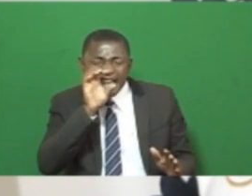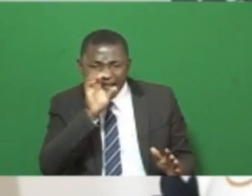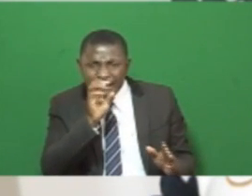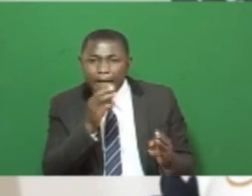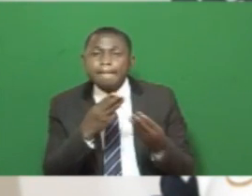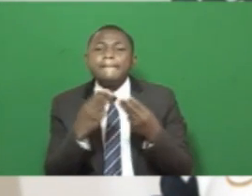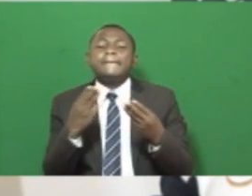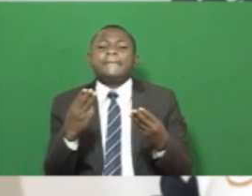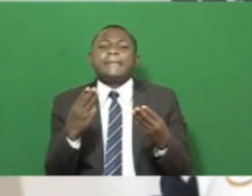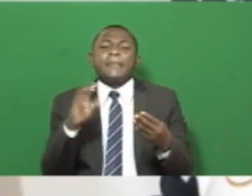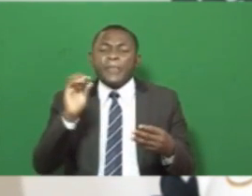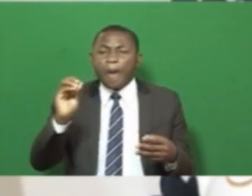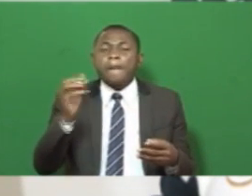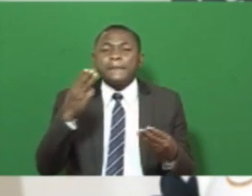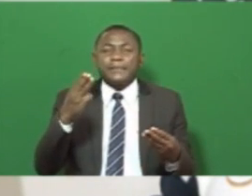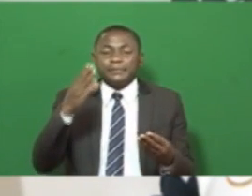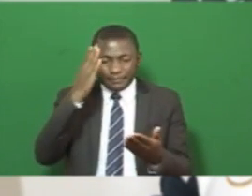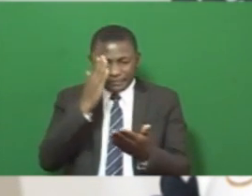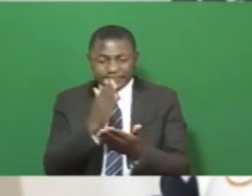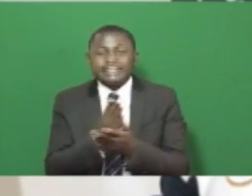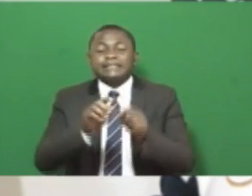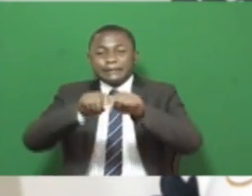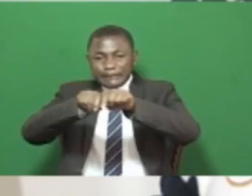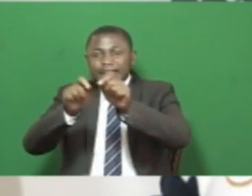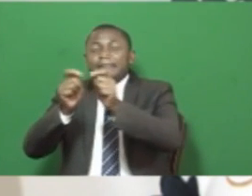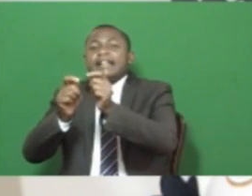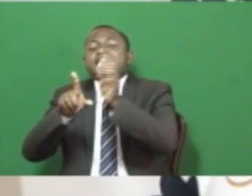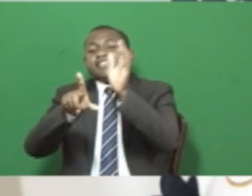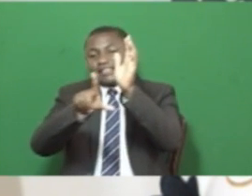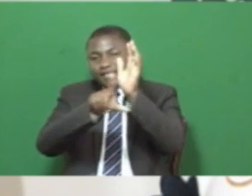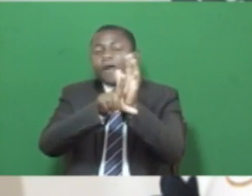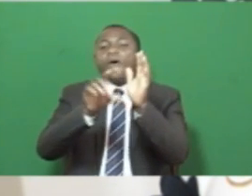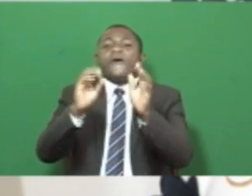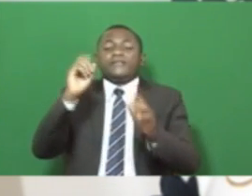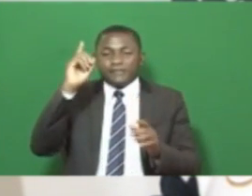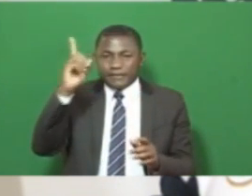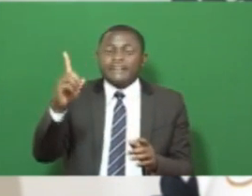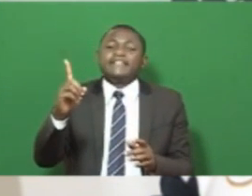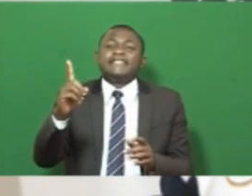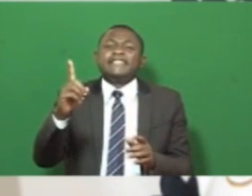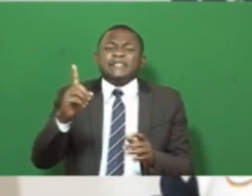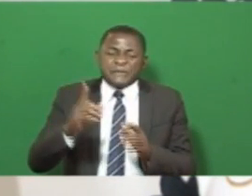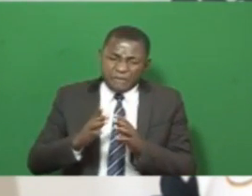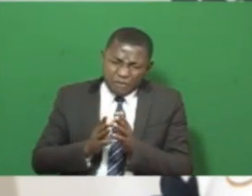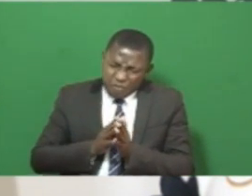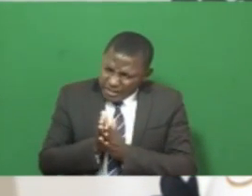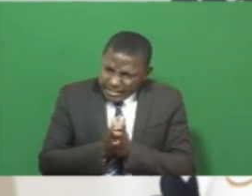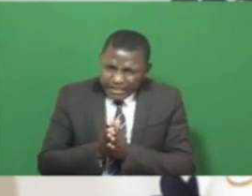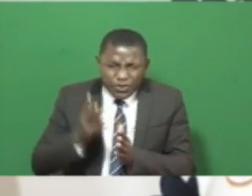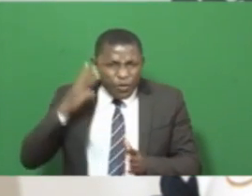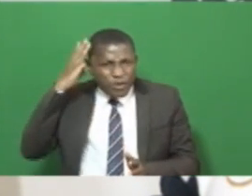pakati pevanhu ndepekuita kuti vanhu vachikore mitemo yaMwari. And Satani